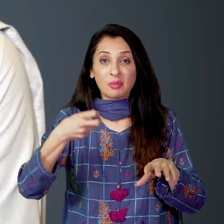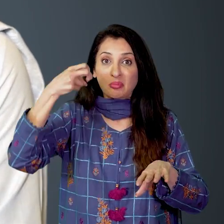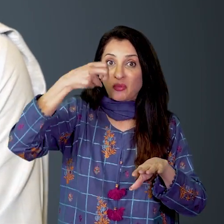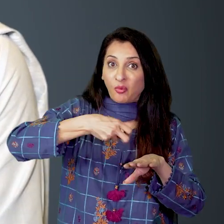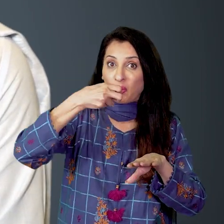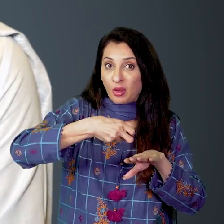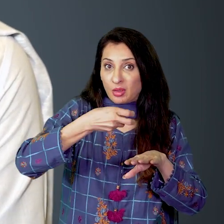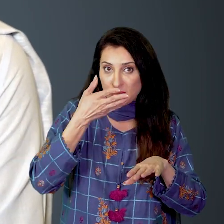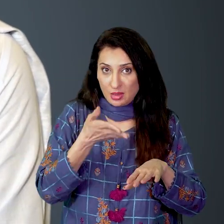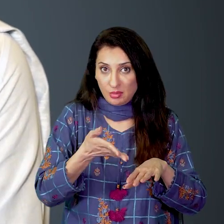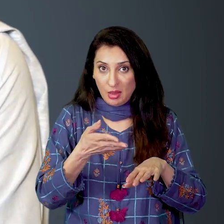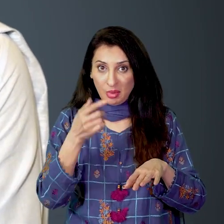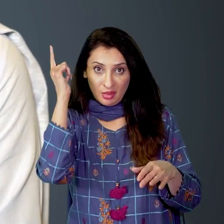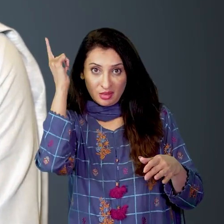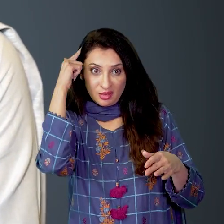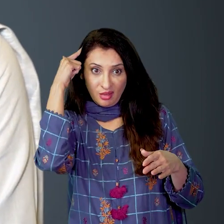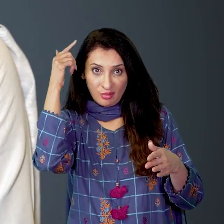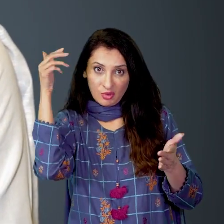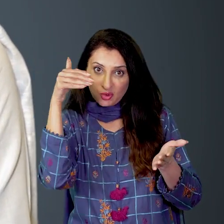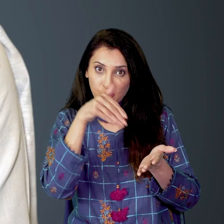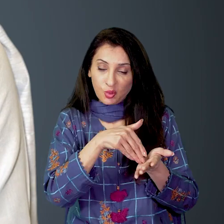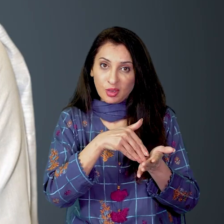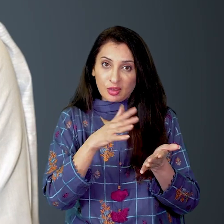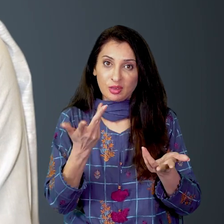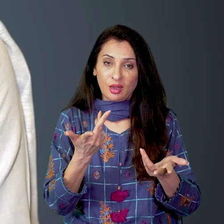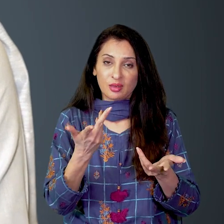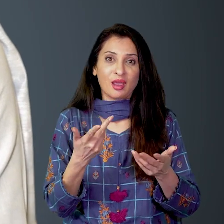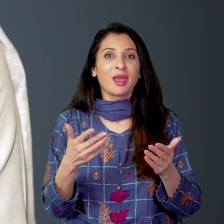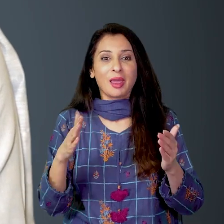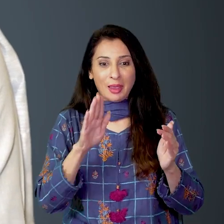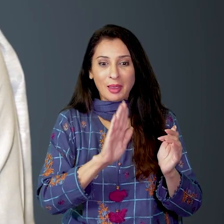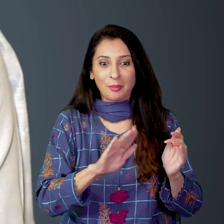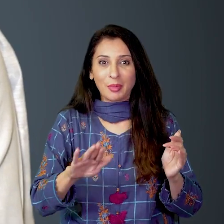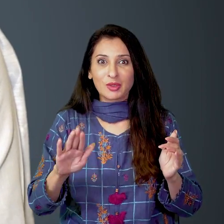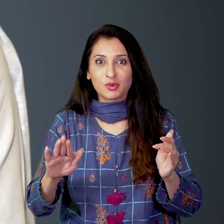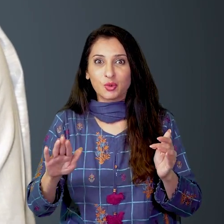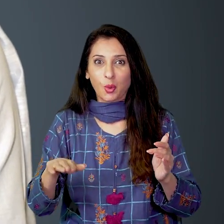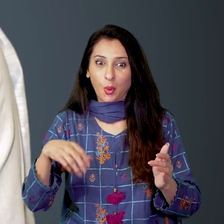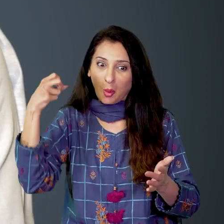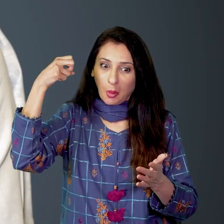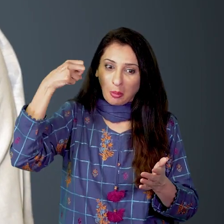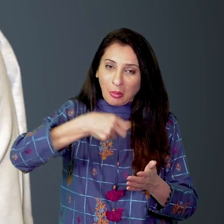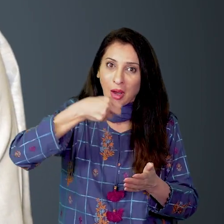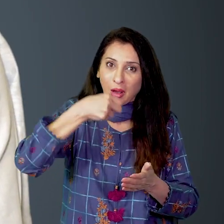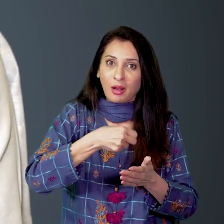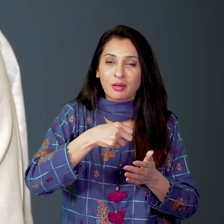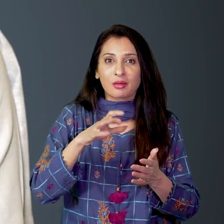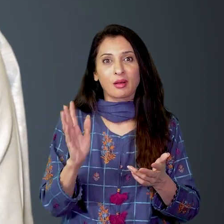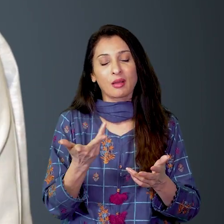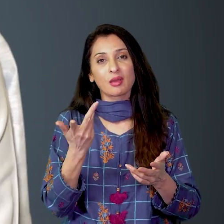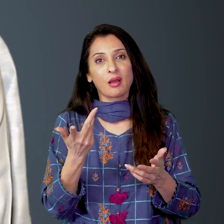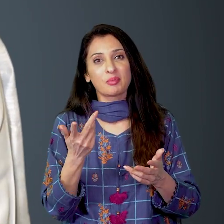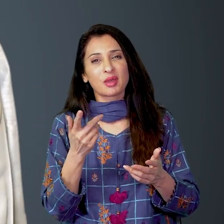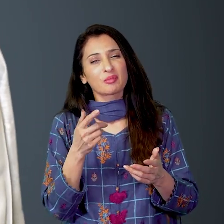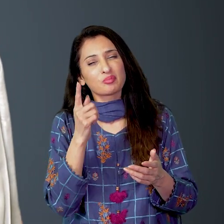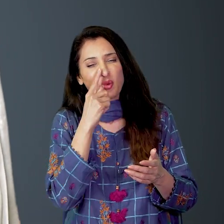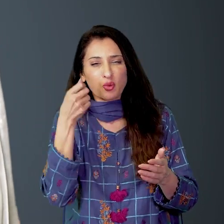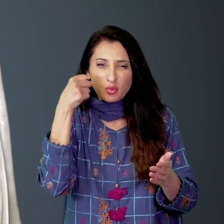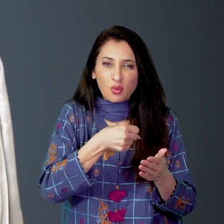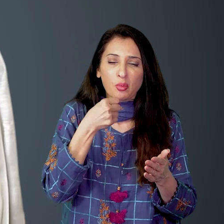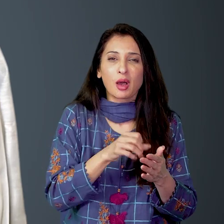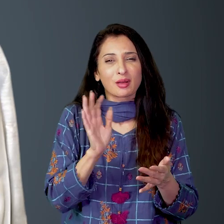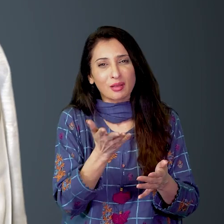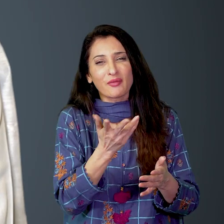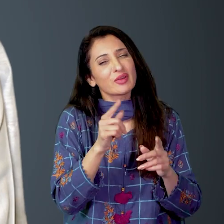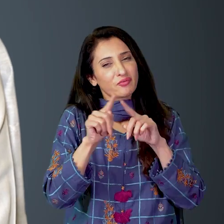अंदर बहुत इंपॉर्टेंट रोल प्ले करता है, जिसके अंदर हमारा डोमेस्टिक वायलेंस, चाइल्ड वायलेंस या फिर डिफरेंट अब्यूज़